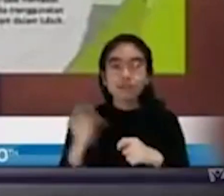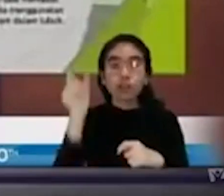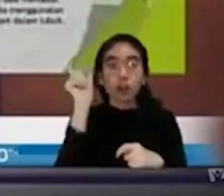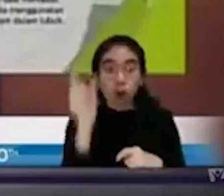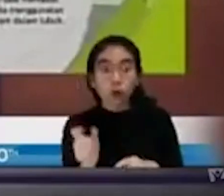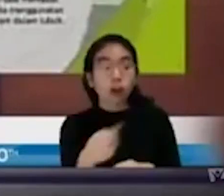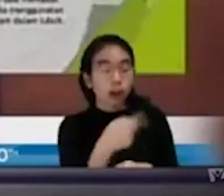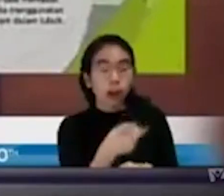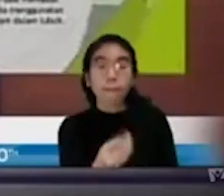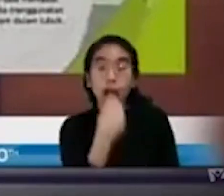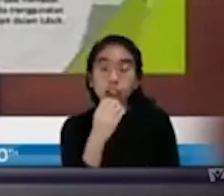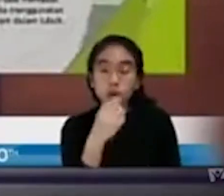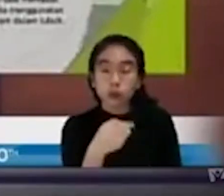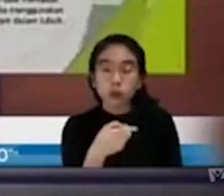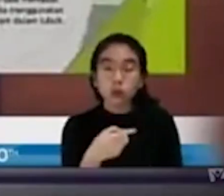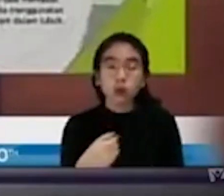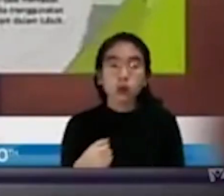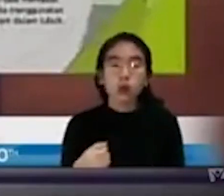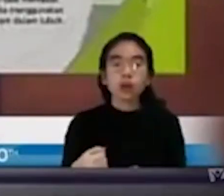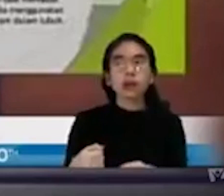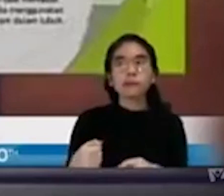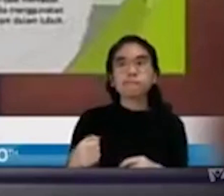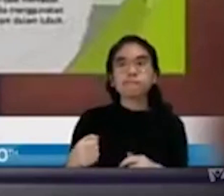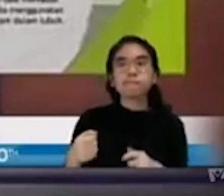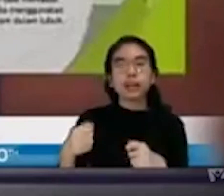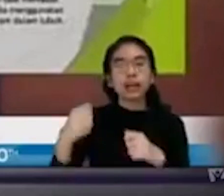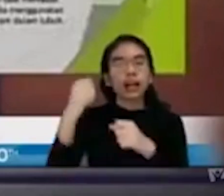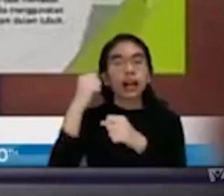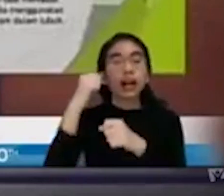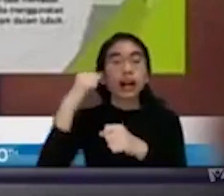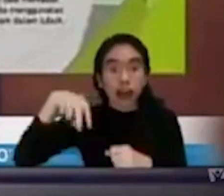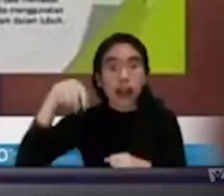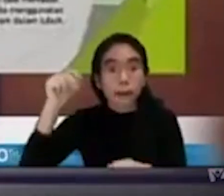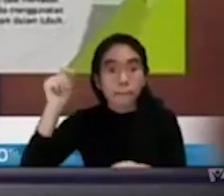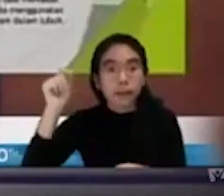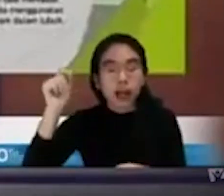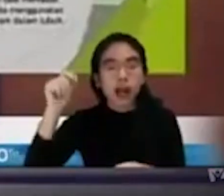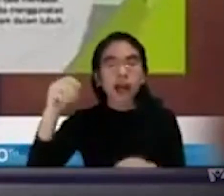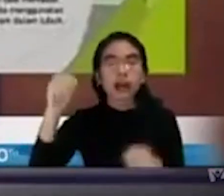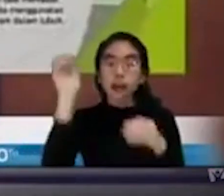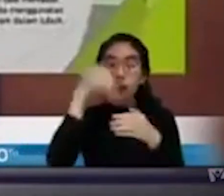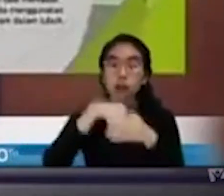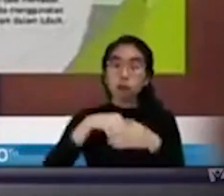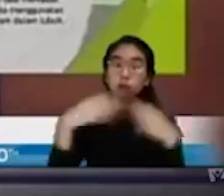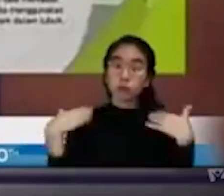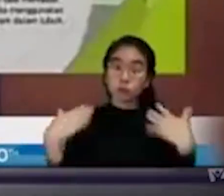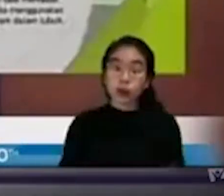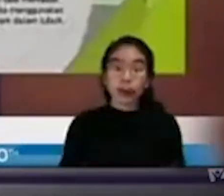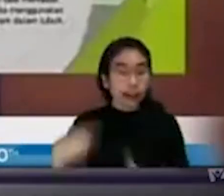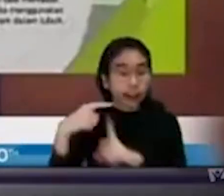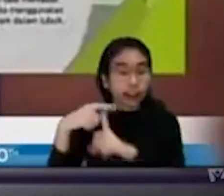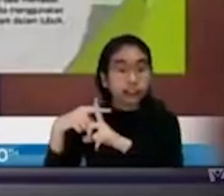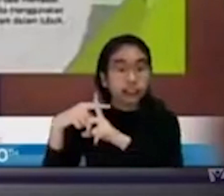buat itu di dalam makanan olahan itu garam. Untuk apa? Supaya awet. Tidak akan